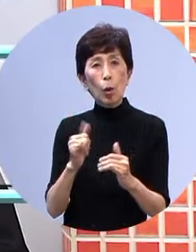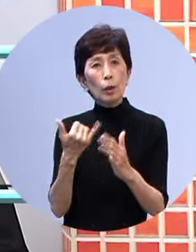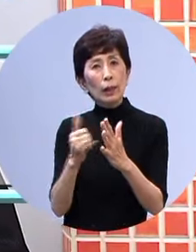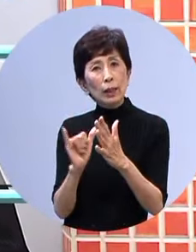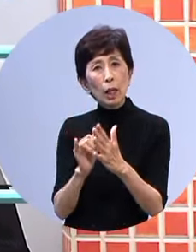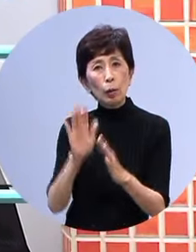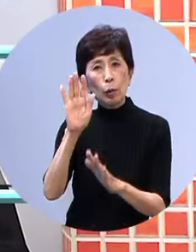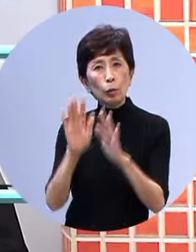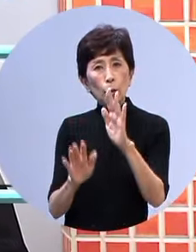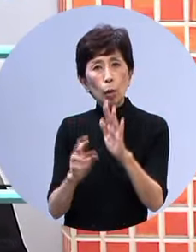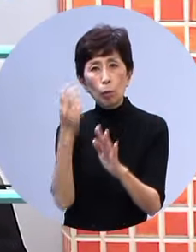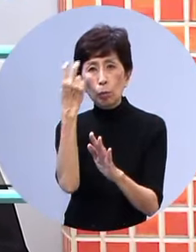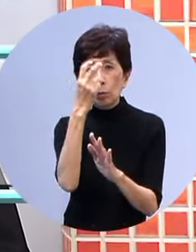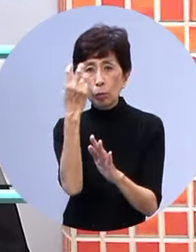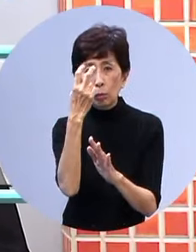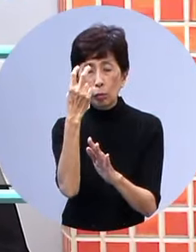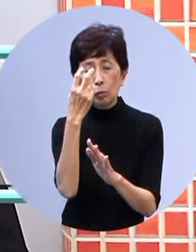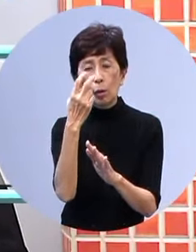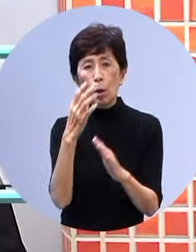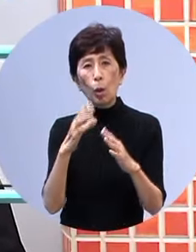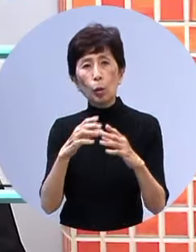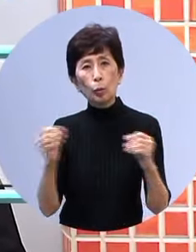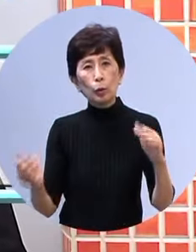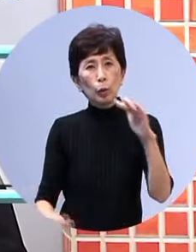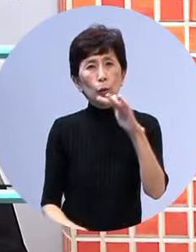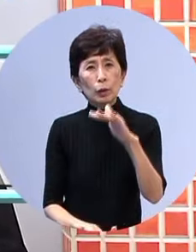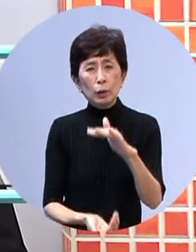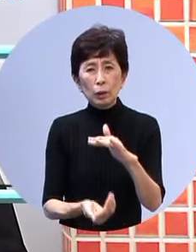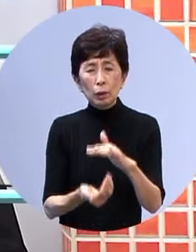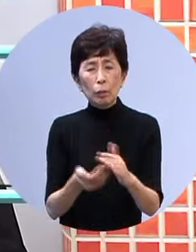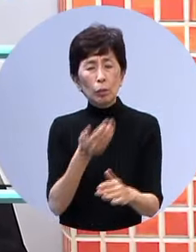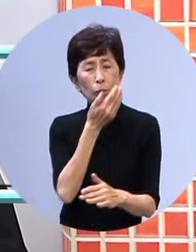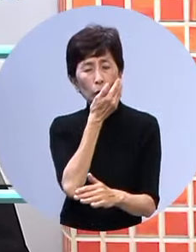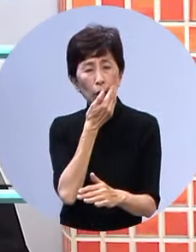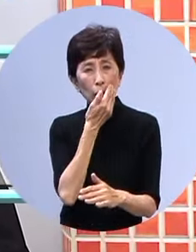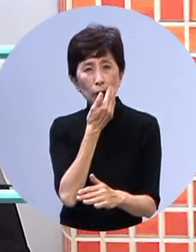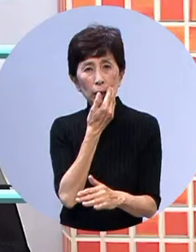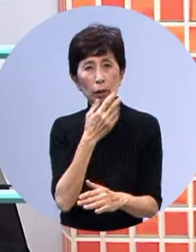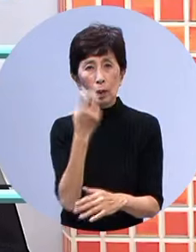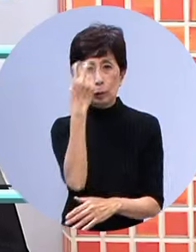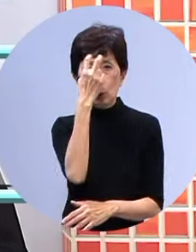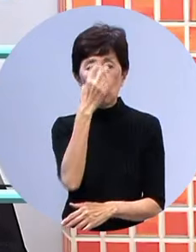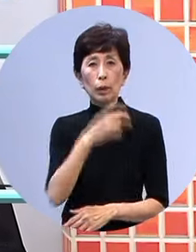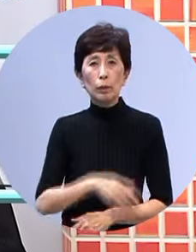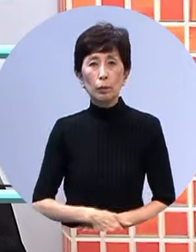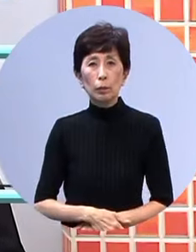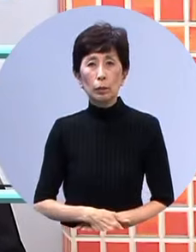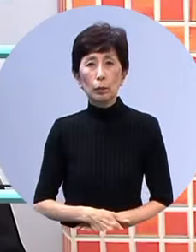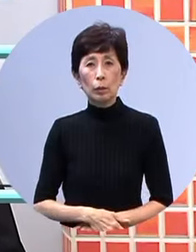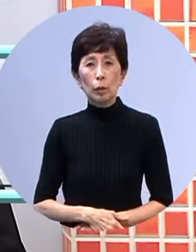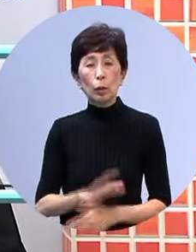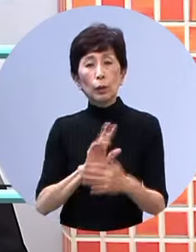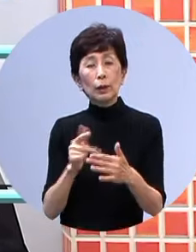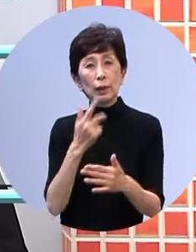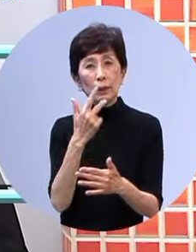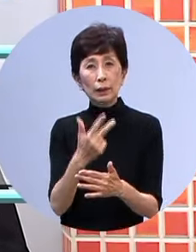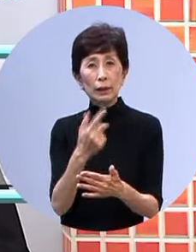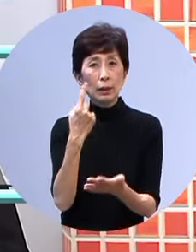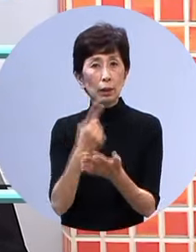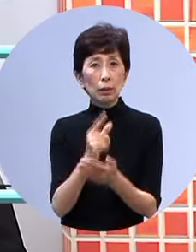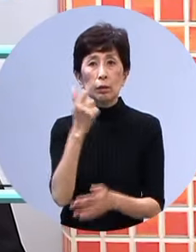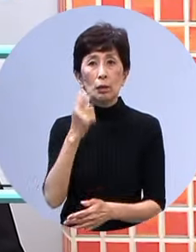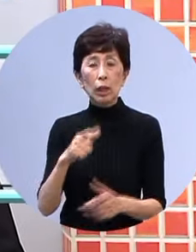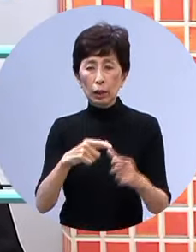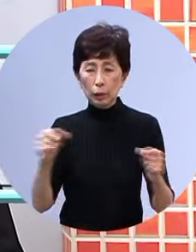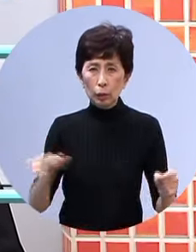にすることを目的として行われる国の最も重要な統計調査です。藤沢市内はもとより